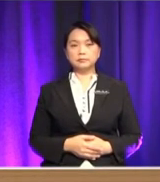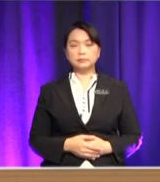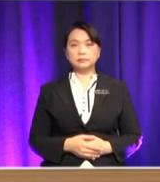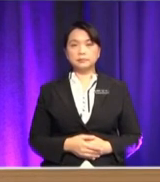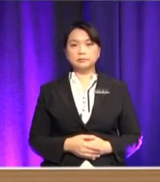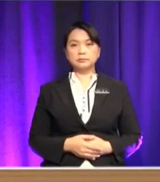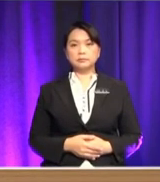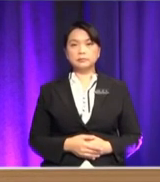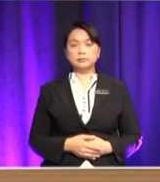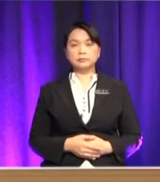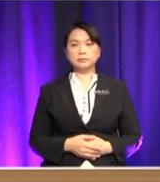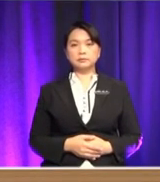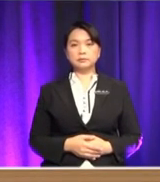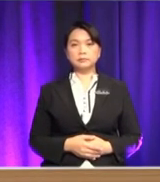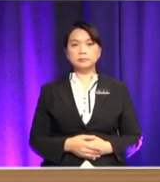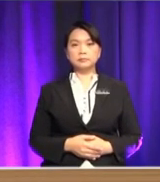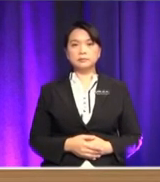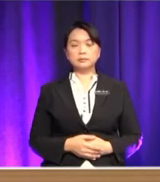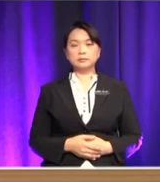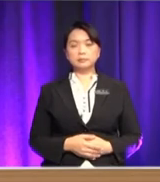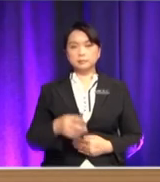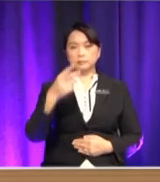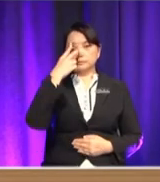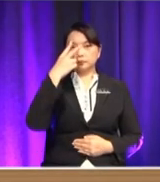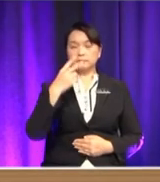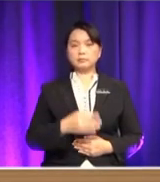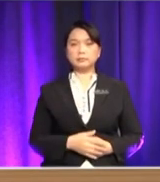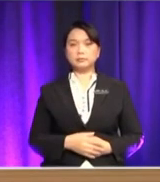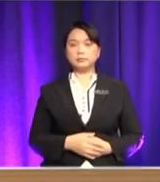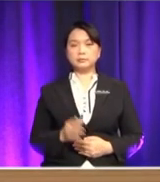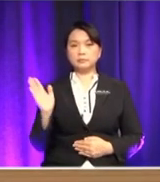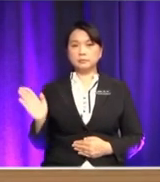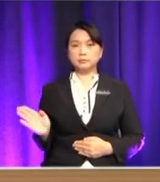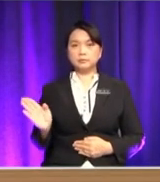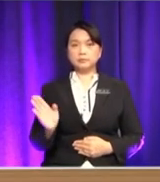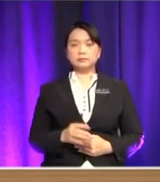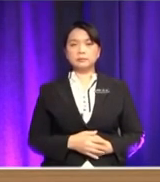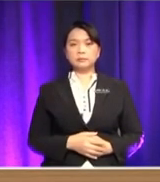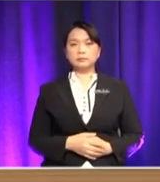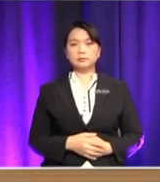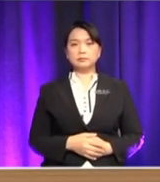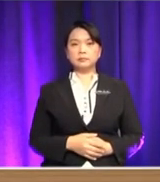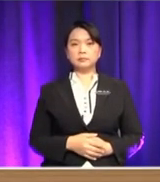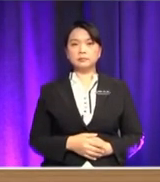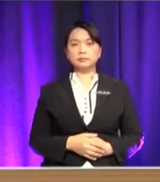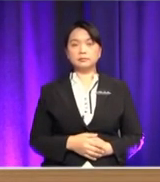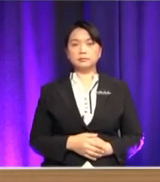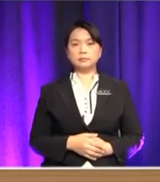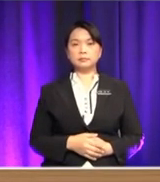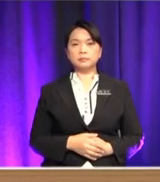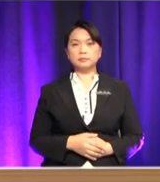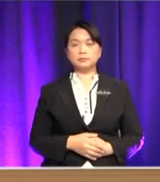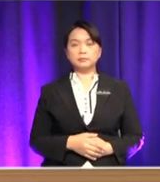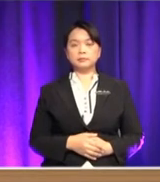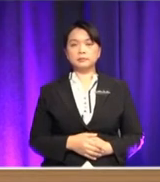Hai ojg ongke mana Pak tadi punya nih ujung ke ujung garis rambut dia punya frame hello hello buat garisan er untuk